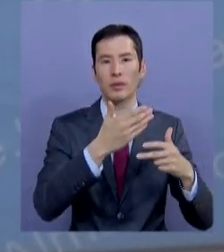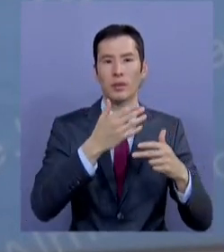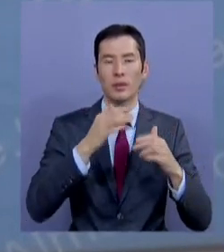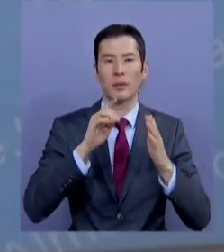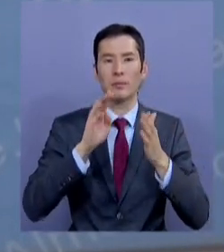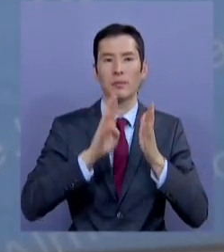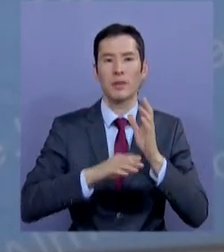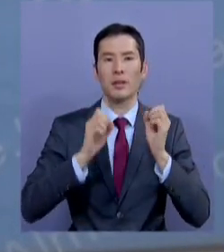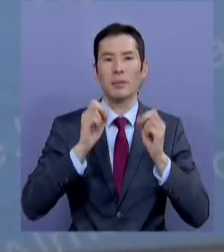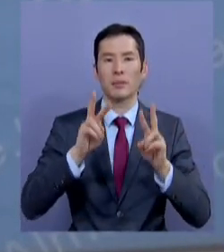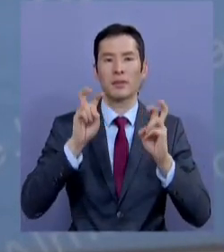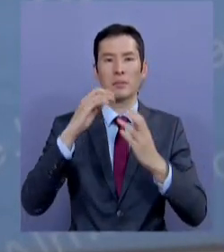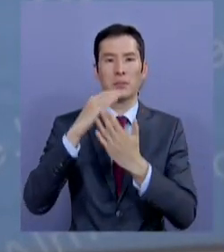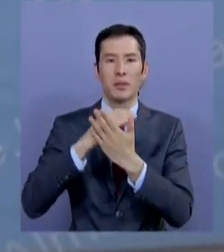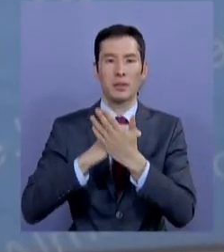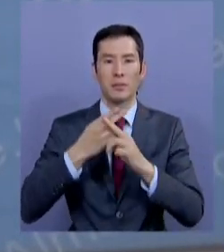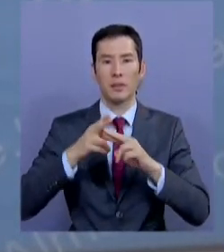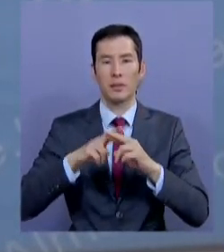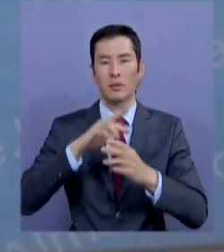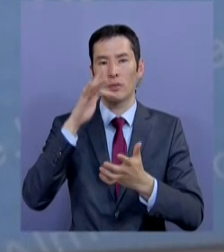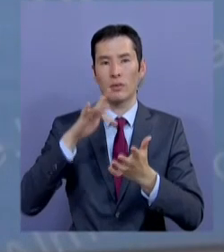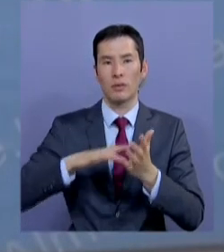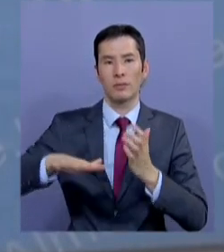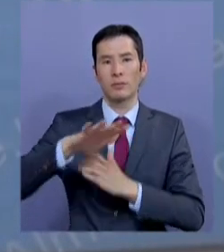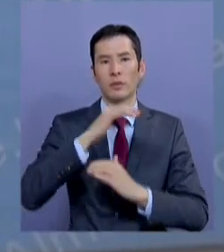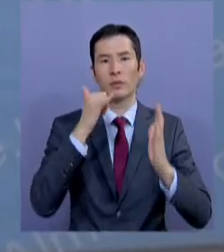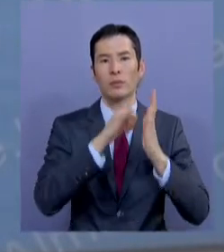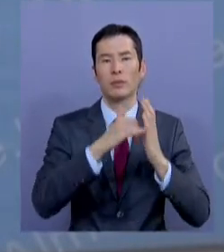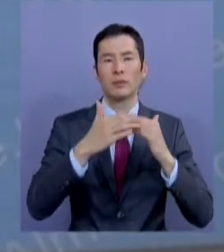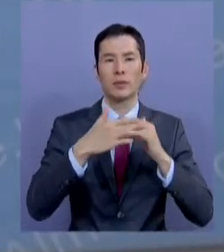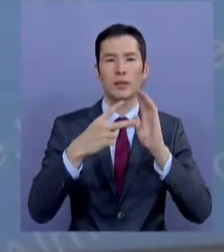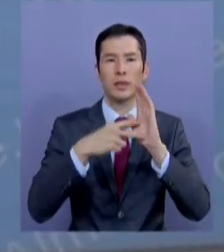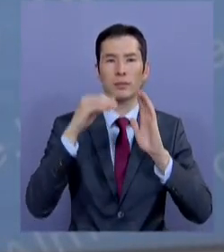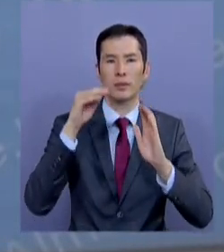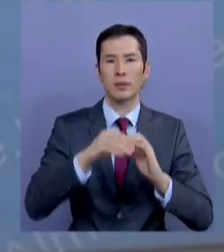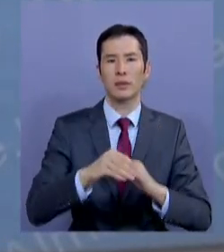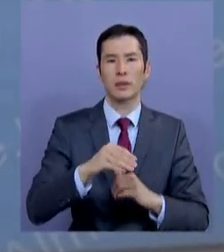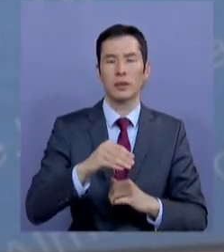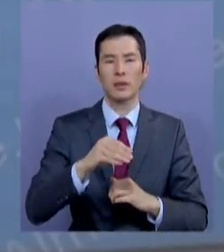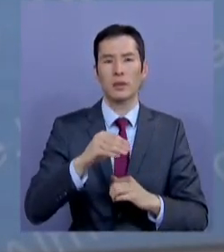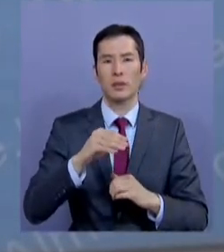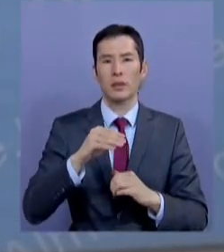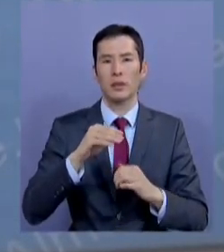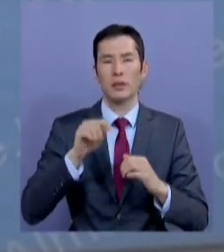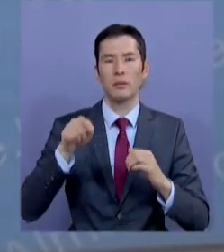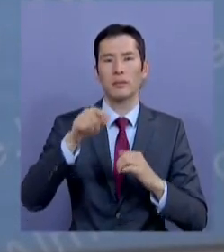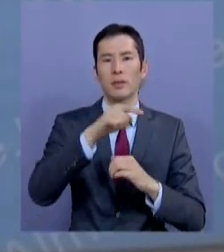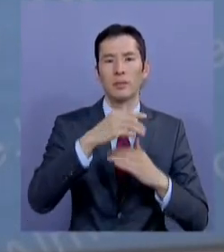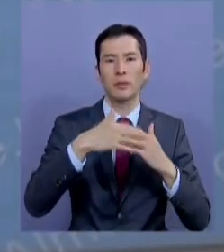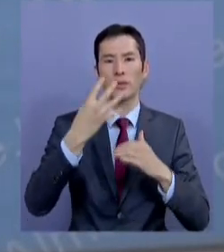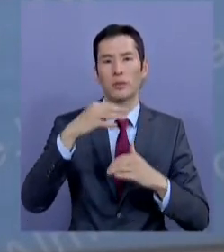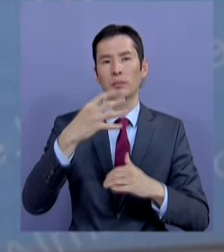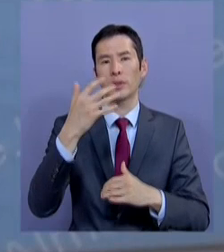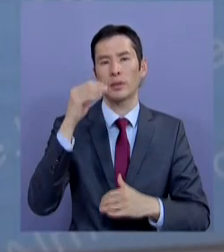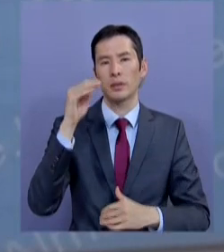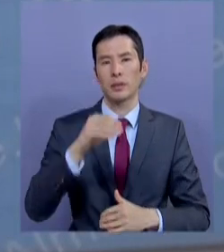қауіпсіз аула атты бағдарлама аясында бейне камералар қойылды. 7 мыңнан астам аулалардың ішінде 45 мыңнан